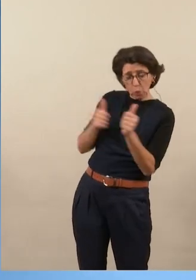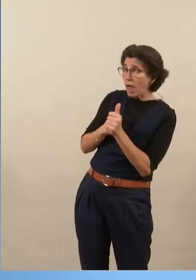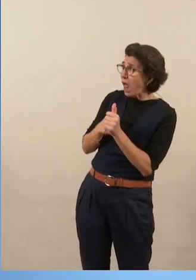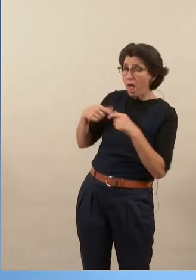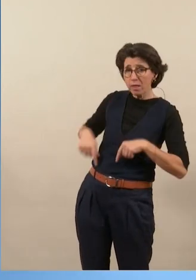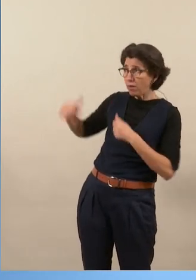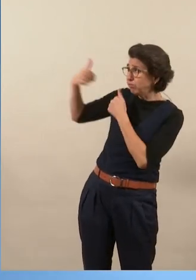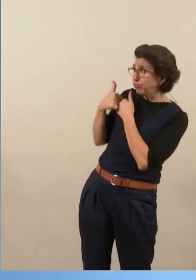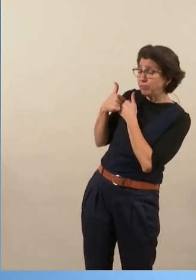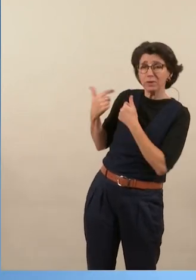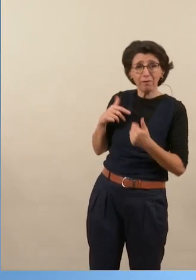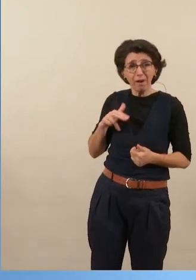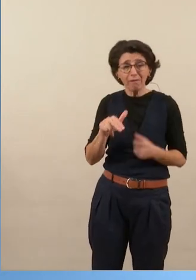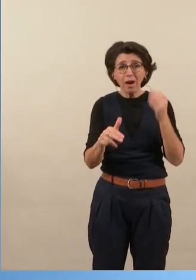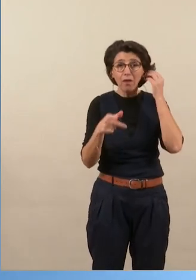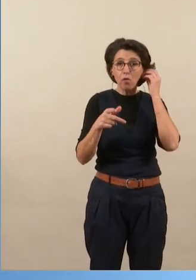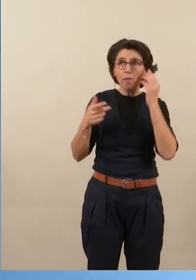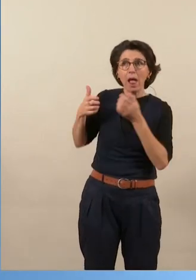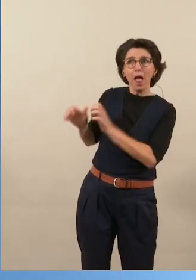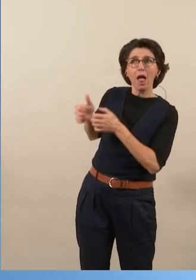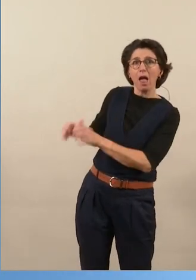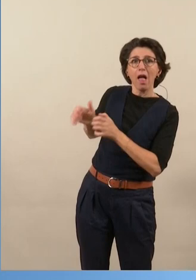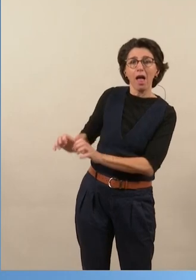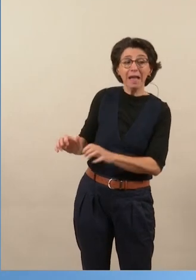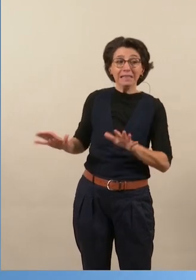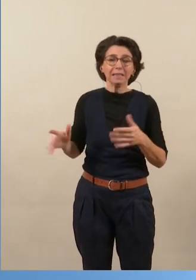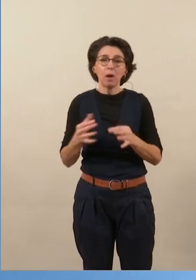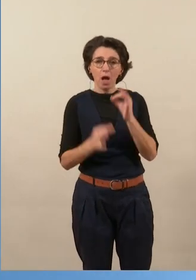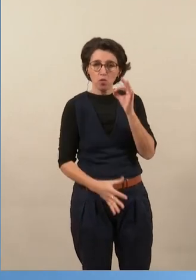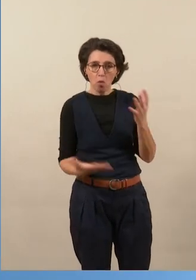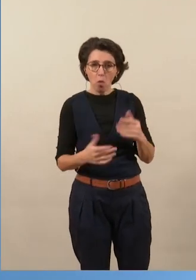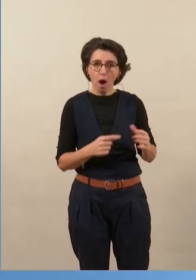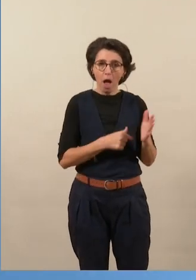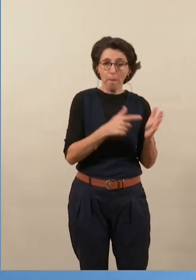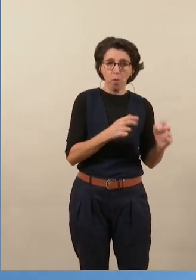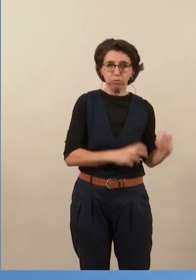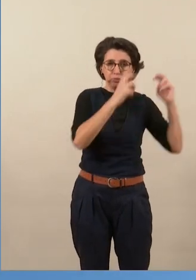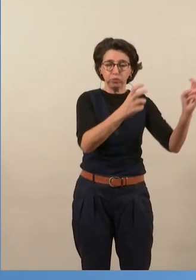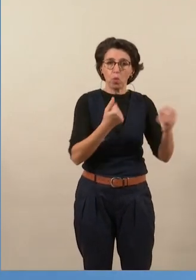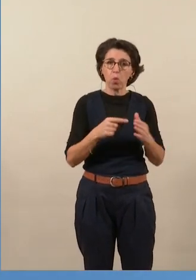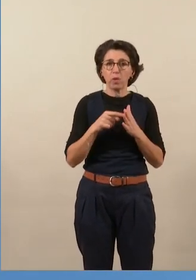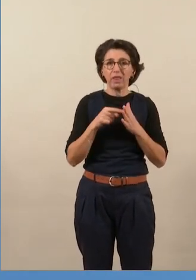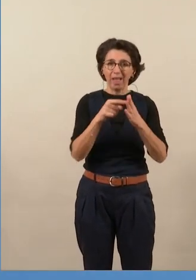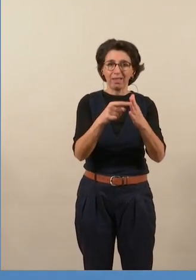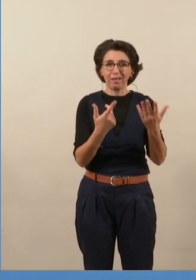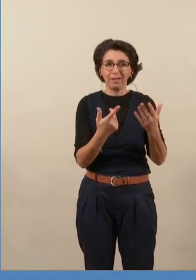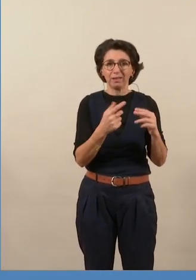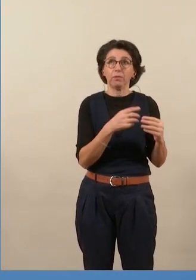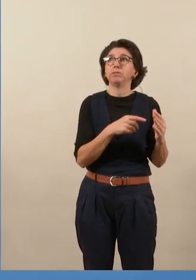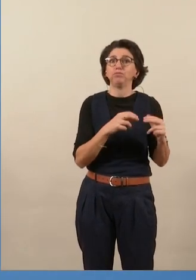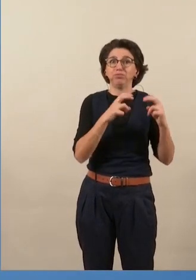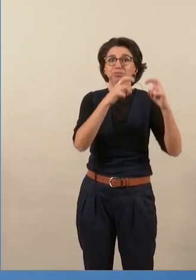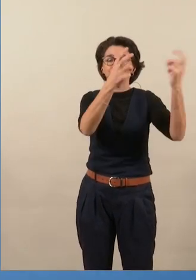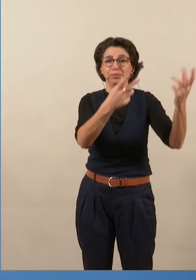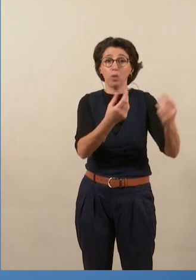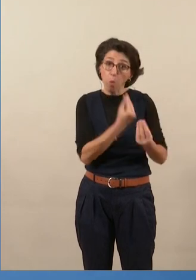l'éviter chaque fois c'est où la hausse massif des impôts ou le recours à la dette aussi massif ou les deux c'est